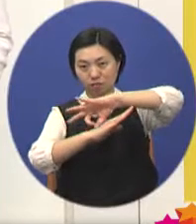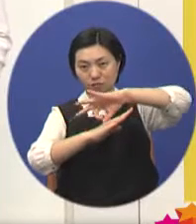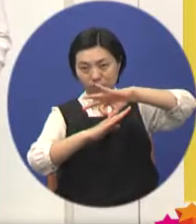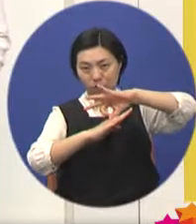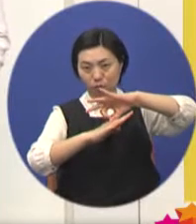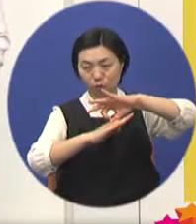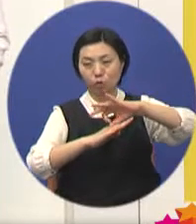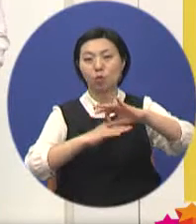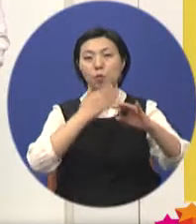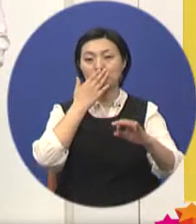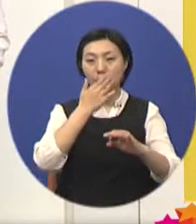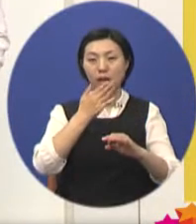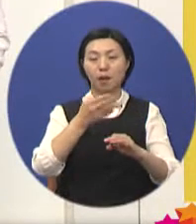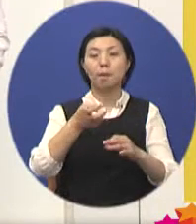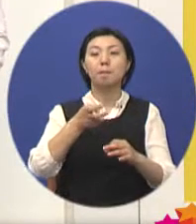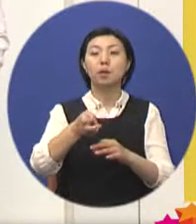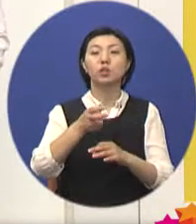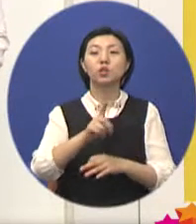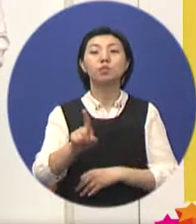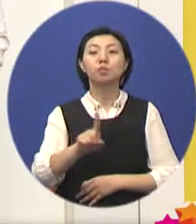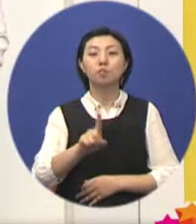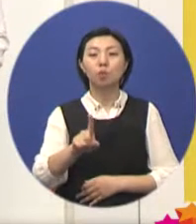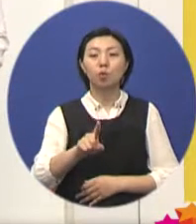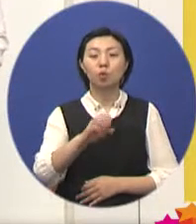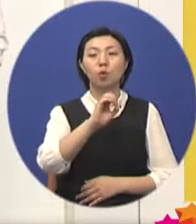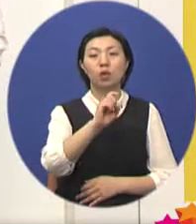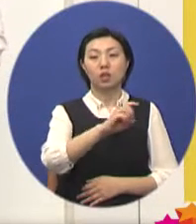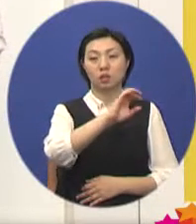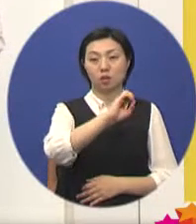버스일까요? 네, 정답을 아신 분은